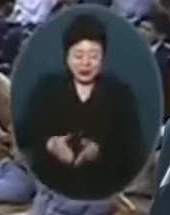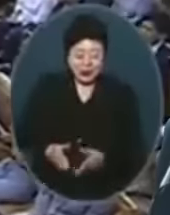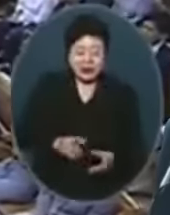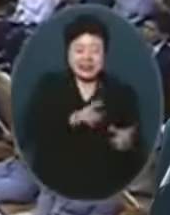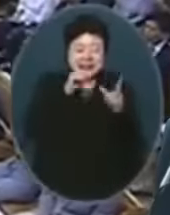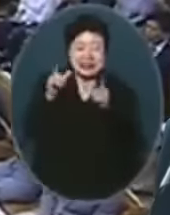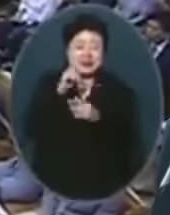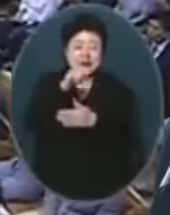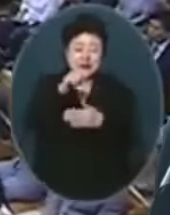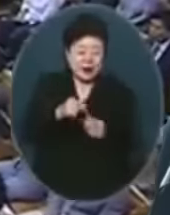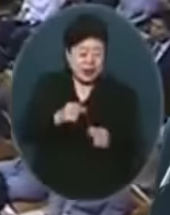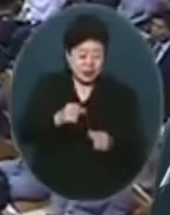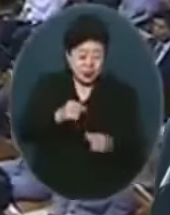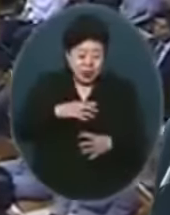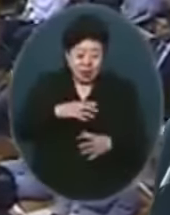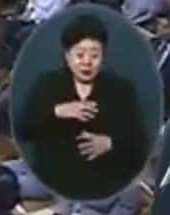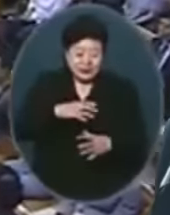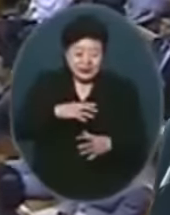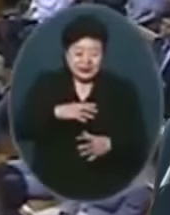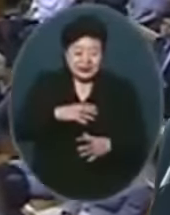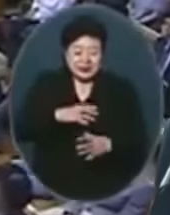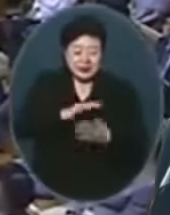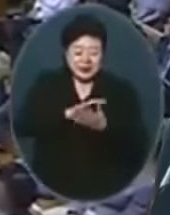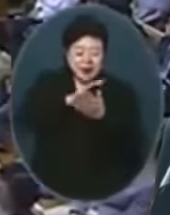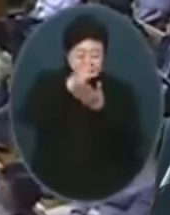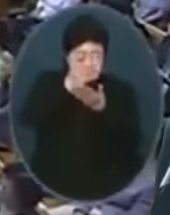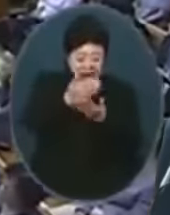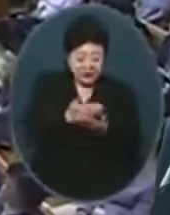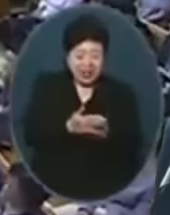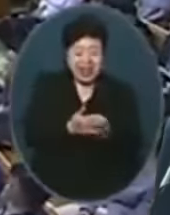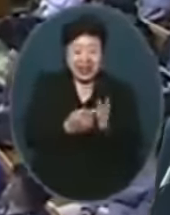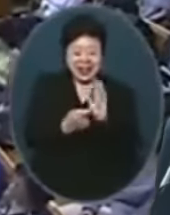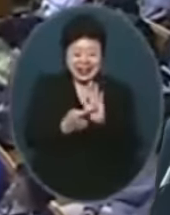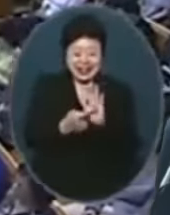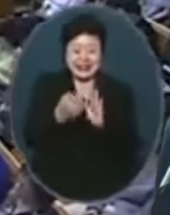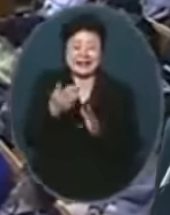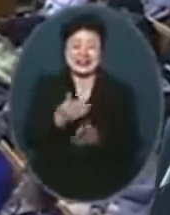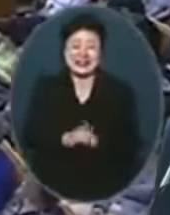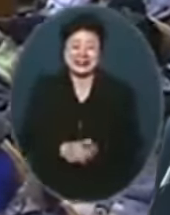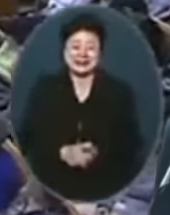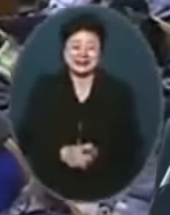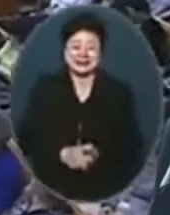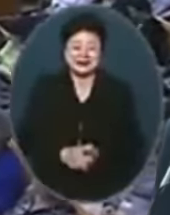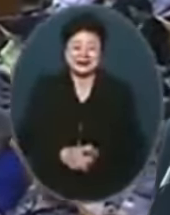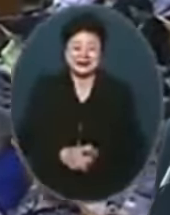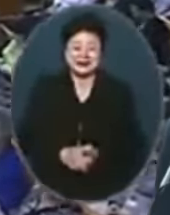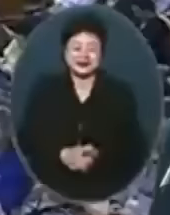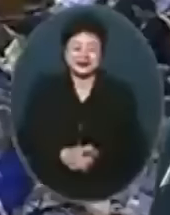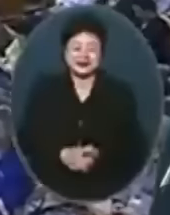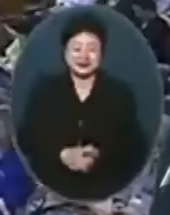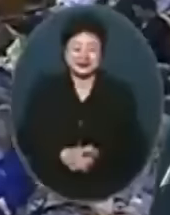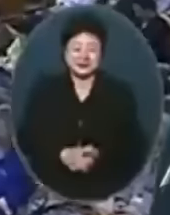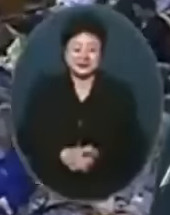삶에 놀라운 변화가 다가오는 것입니다.